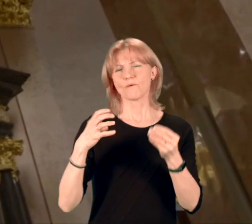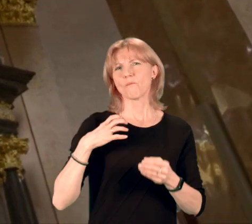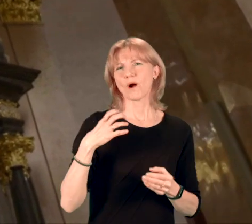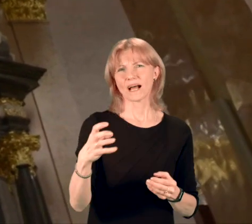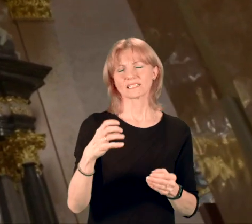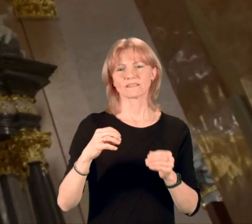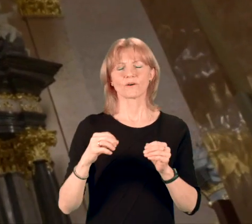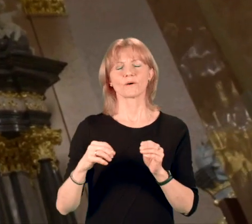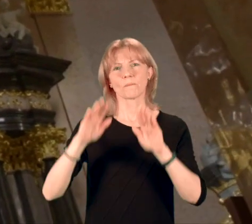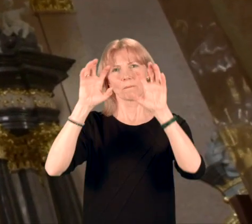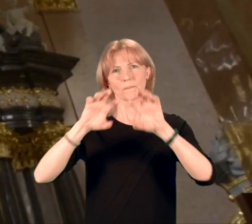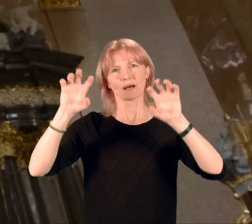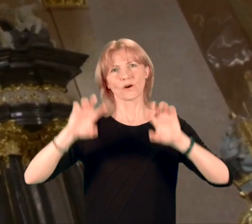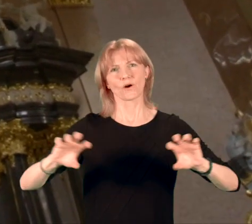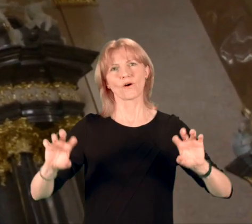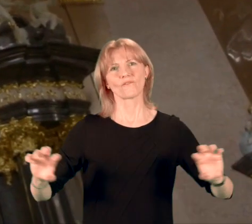patos barokowych rzeźb.